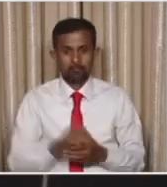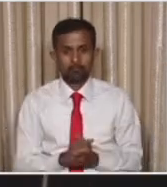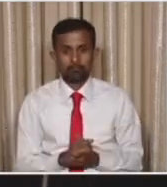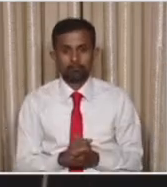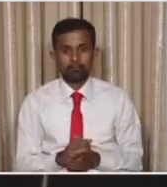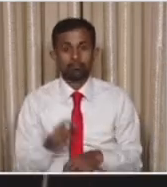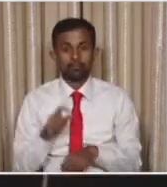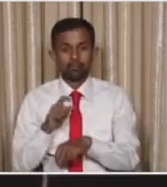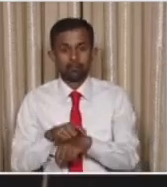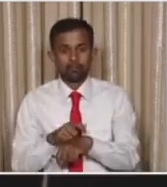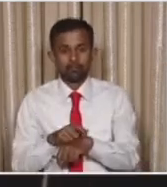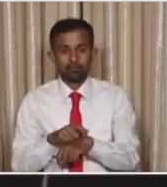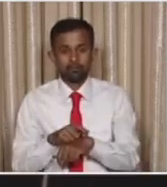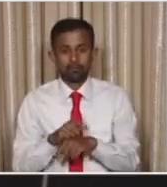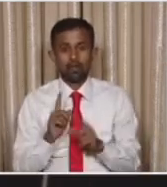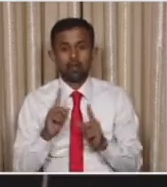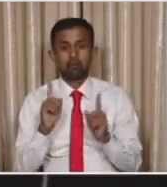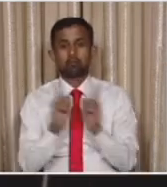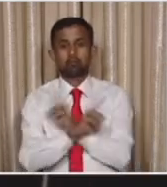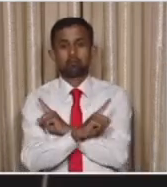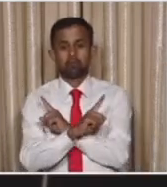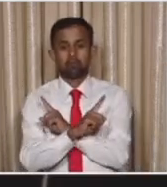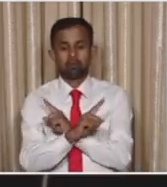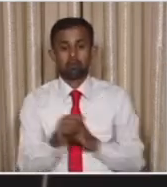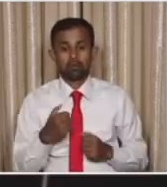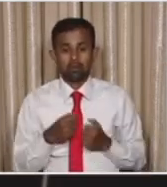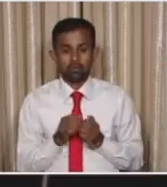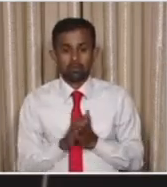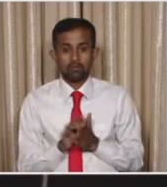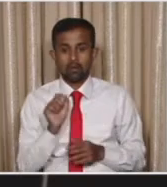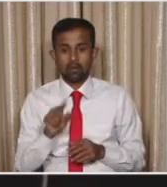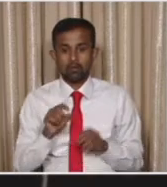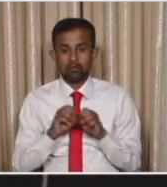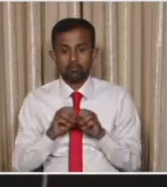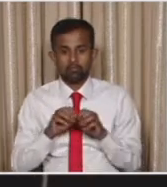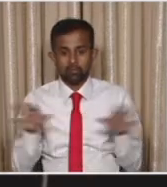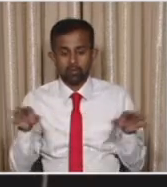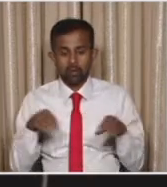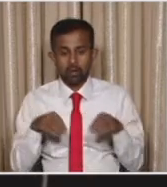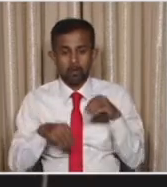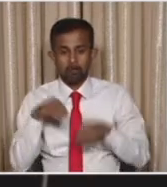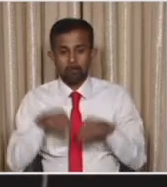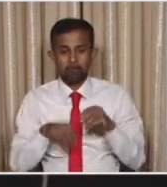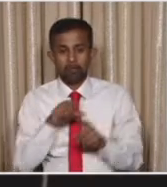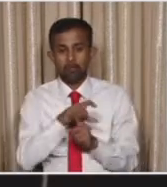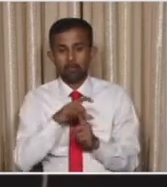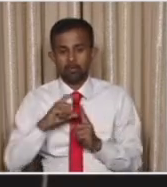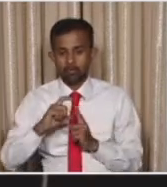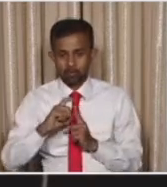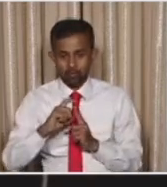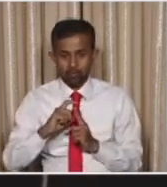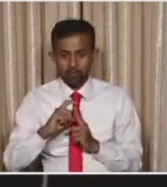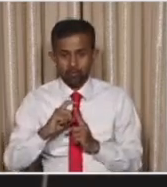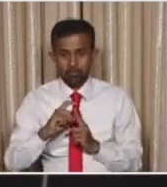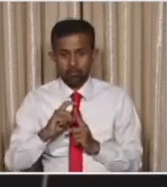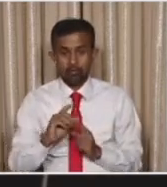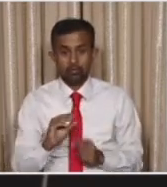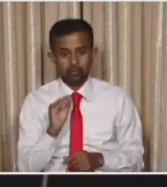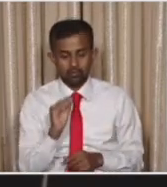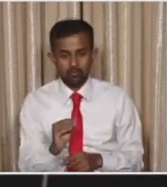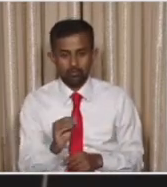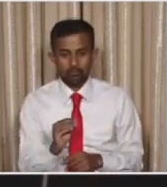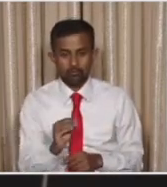කාල වේලා අවකාශ මාරු කරගෙන ජනප්‍රිය වෙන්නට උත්සාහ ගන්න දේශපාලන සංස්කෘතිය තිබෙන තුරු